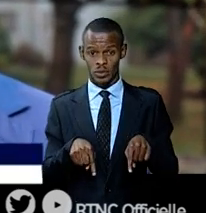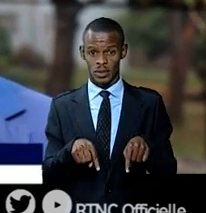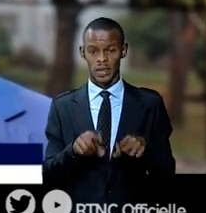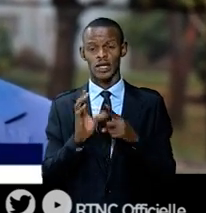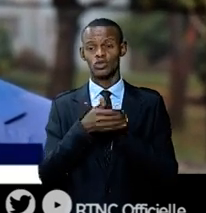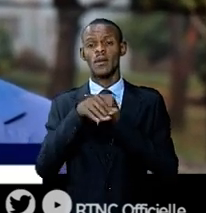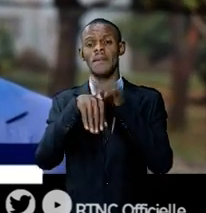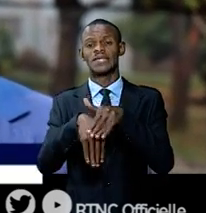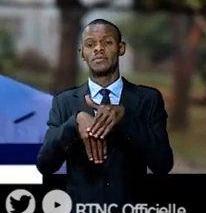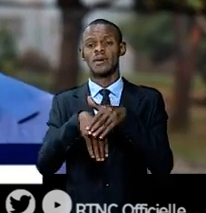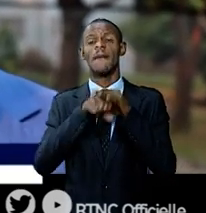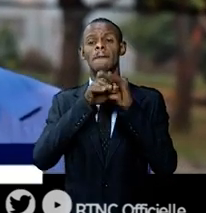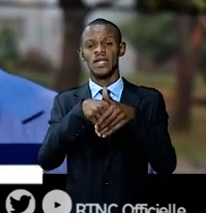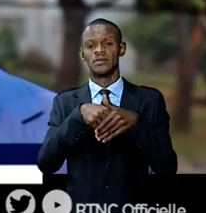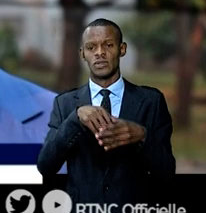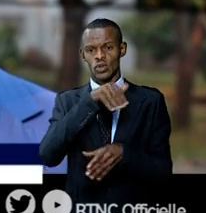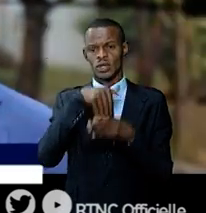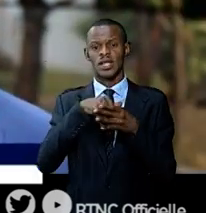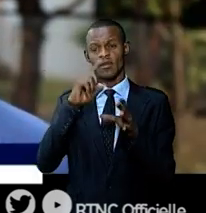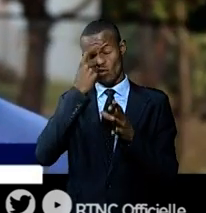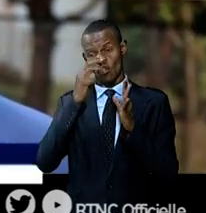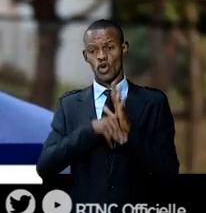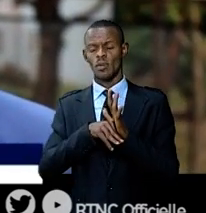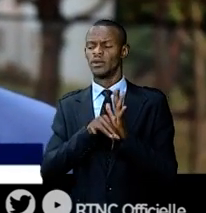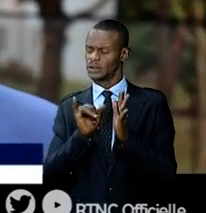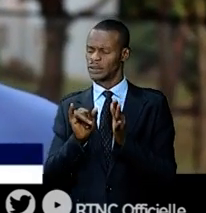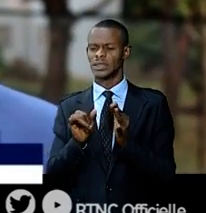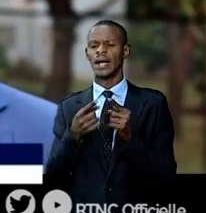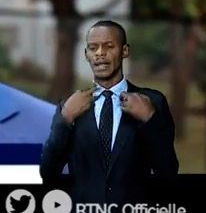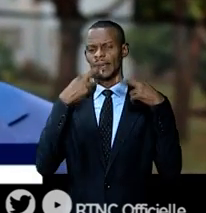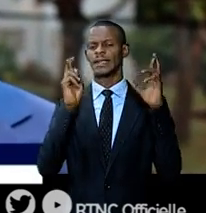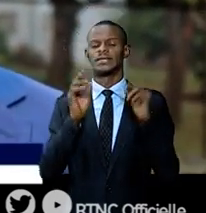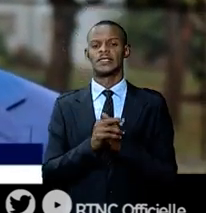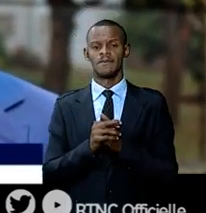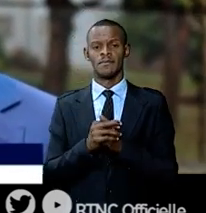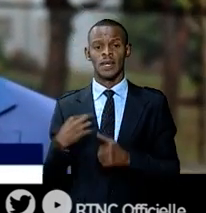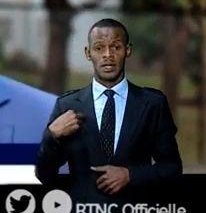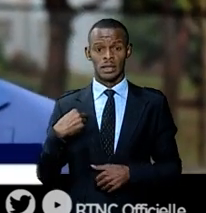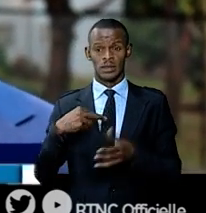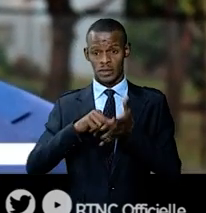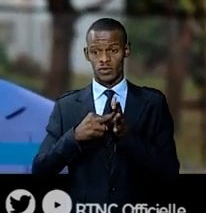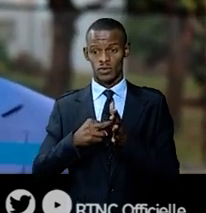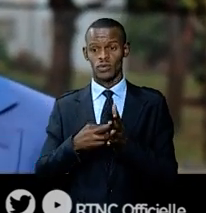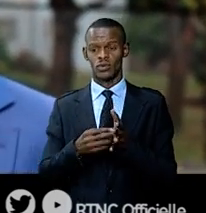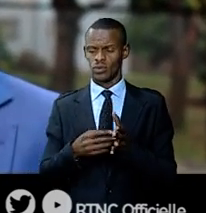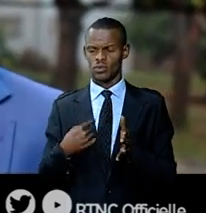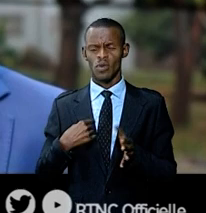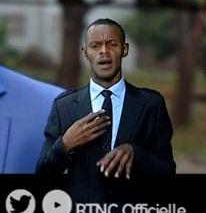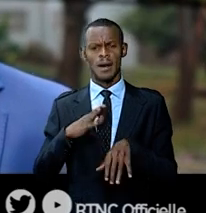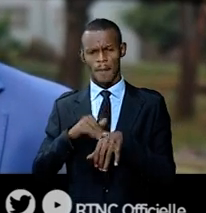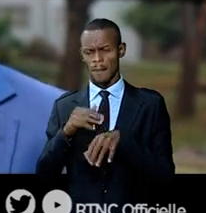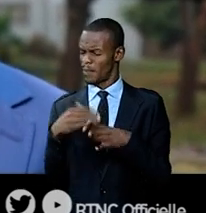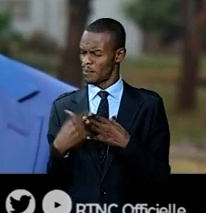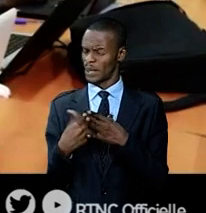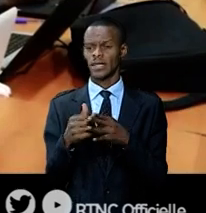au sein du gouvernement, elle est assise au COREF. Donc voilà pourquoi vraiment mon appel est pressant pour que